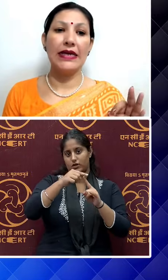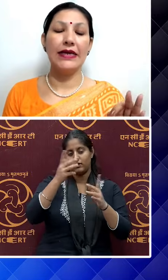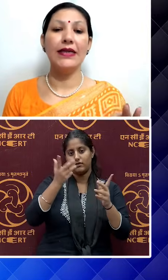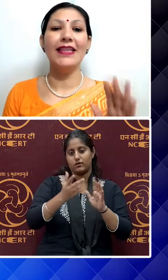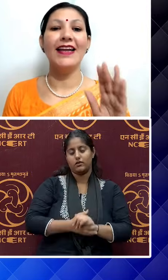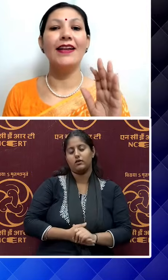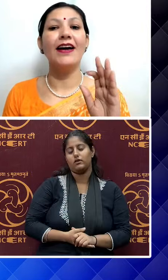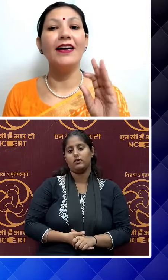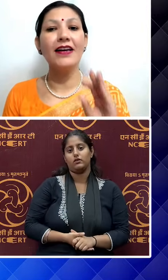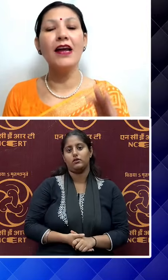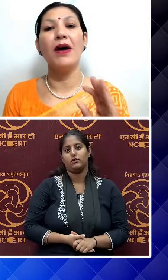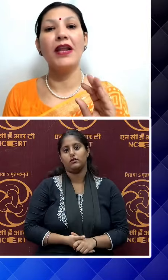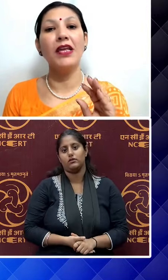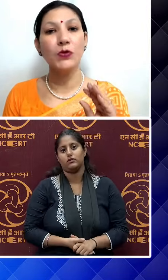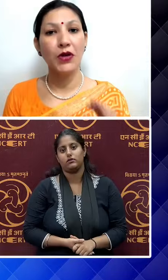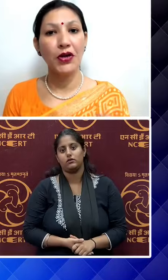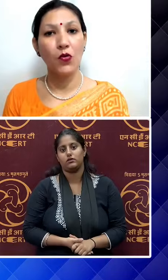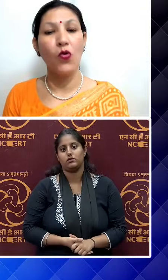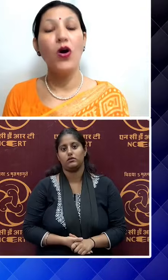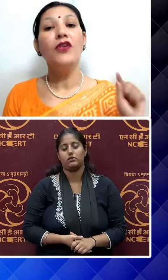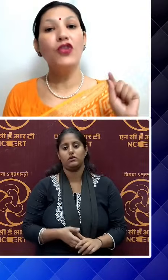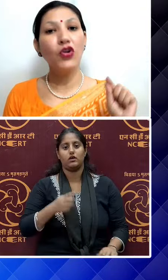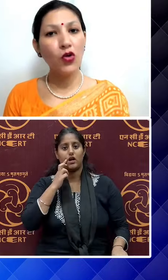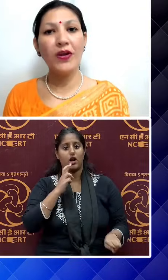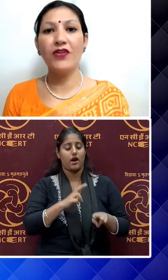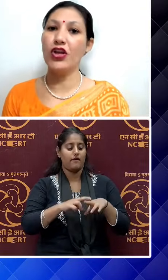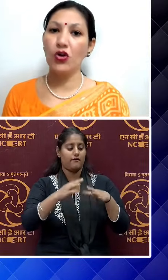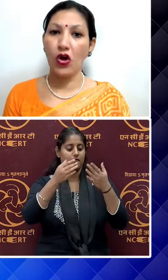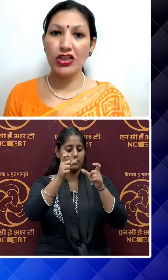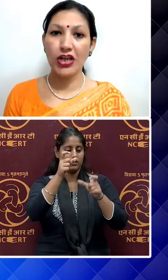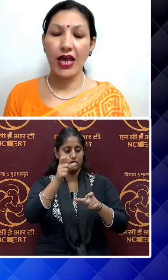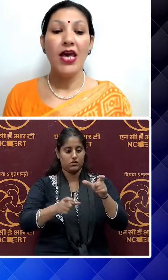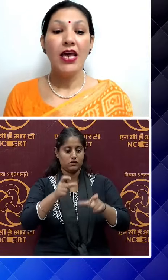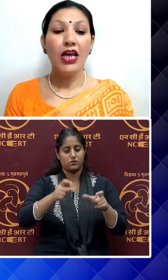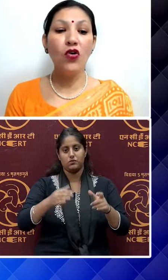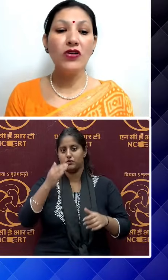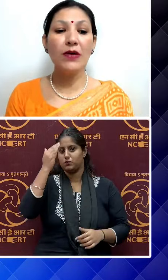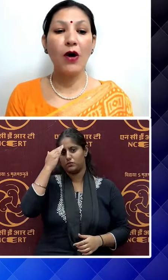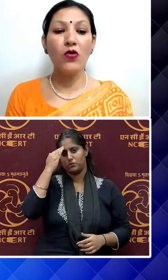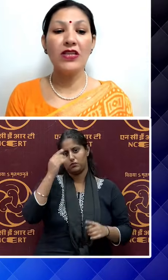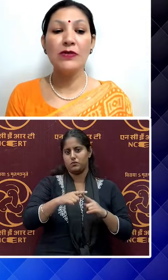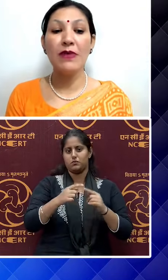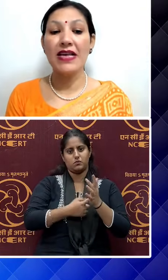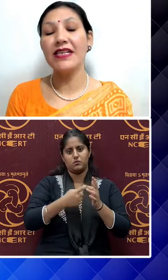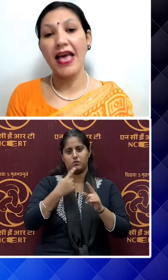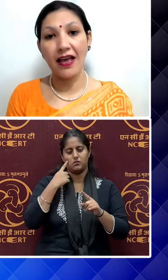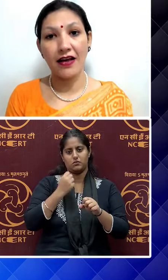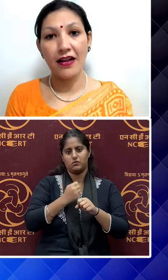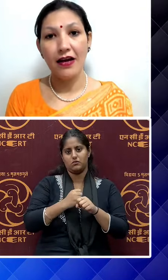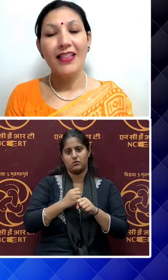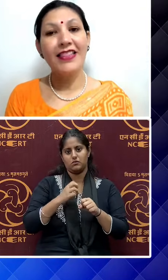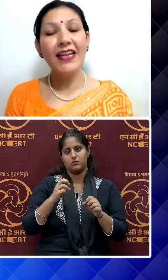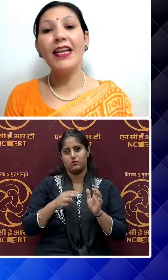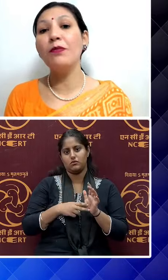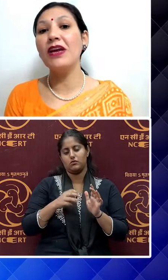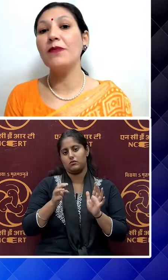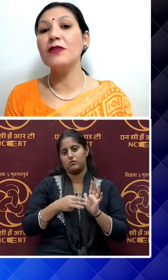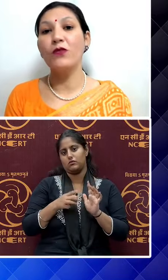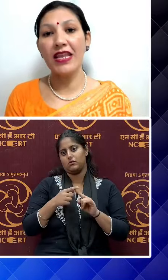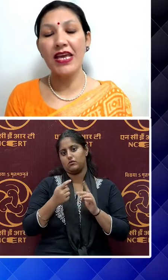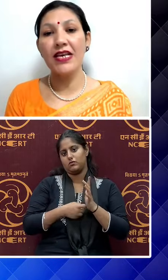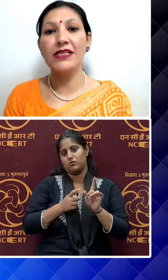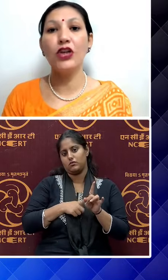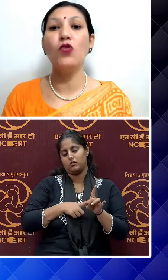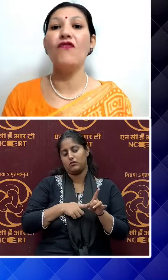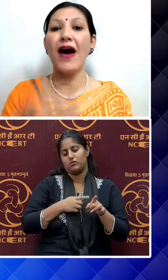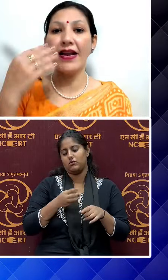indicate here, that अगर हमारे student को trigonometry की knowledge है, he knows about this base angle, then it becomes